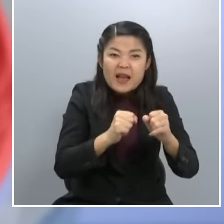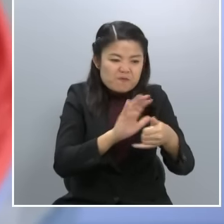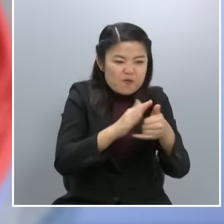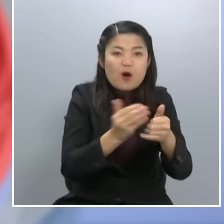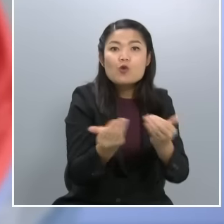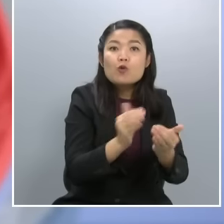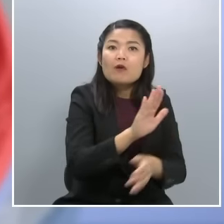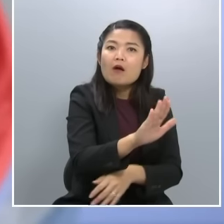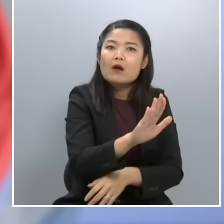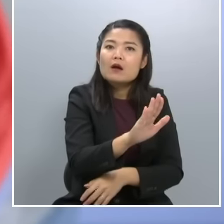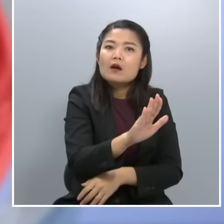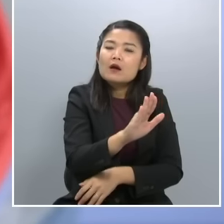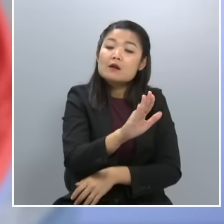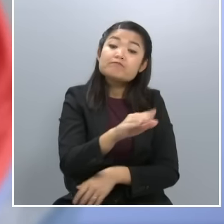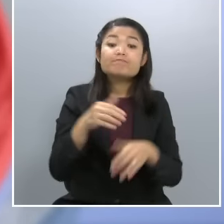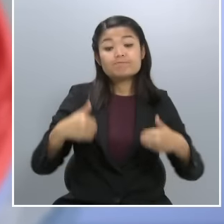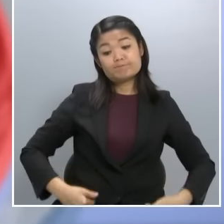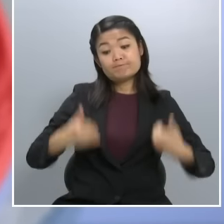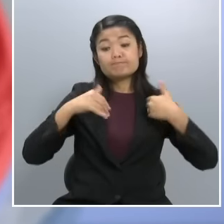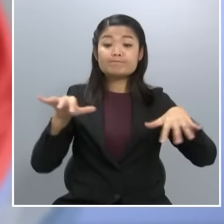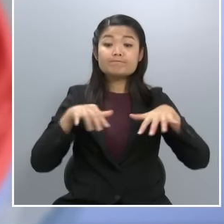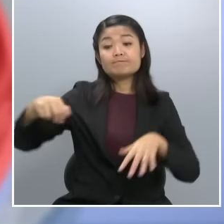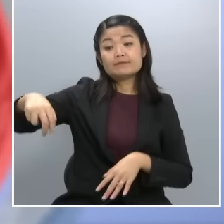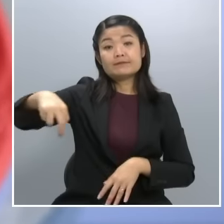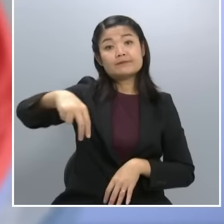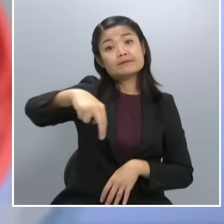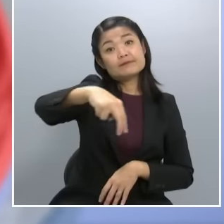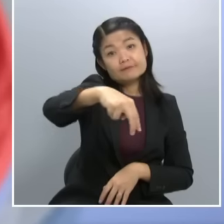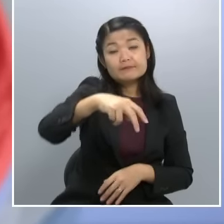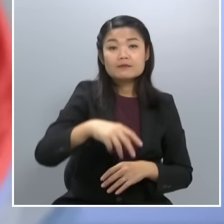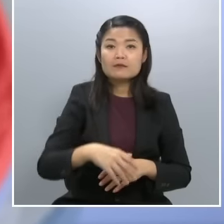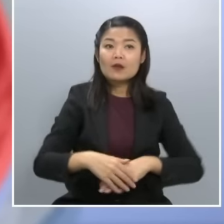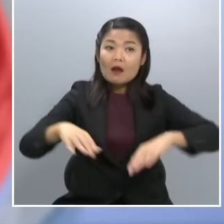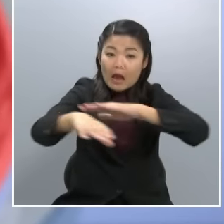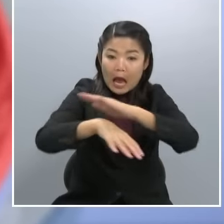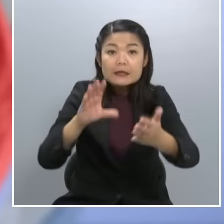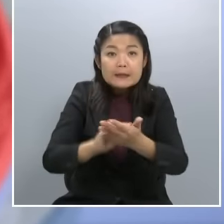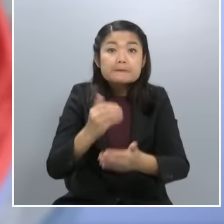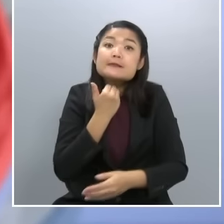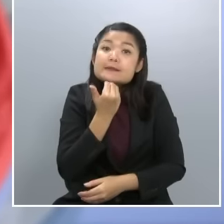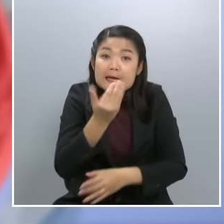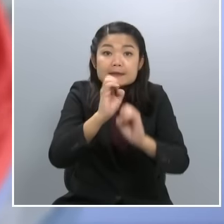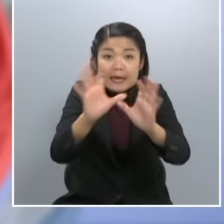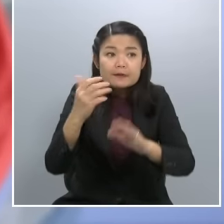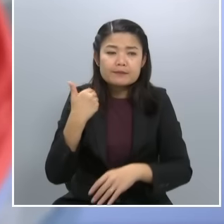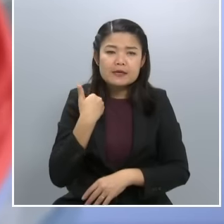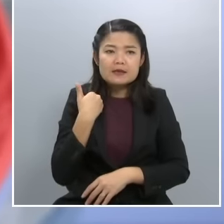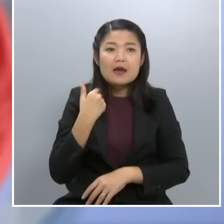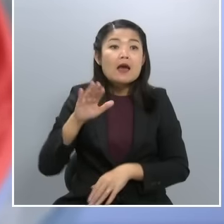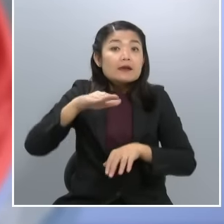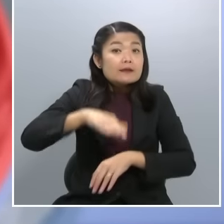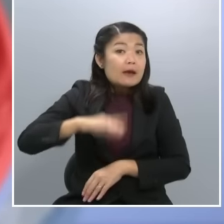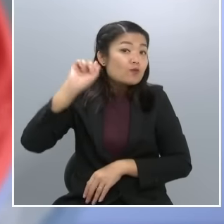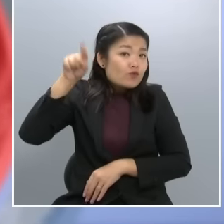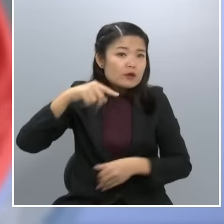เนี่ยมันเดินอยู่ข้างนอกอือทั้งๆที่หลักฐานก็คือคลิปเสียงแล้วก็เด็กไปตรวจร่างกายแล้ว